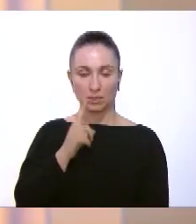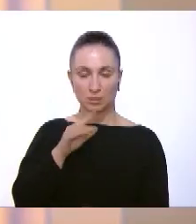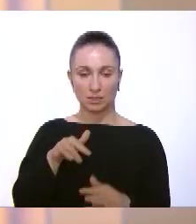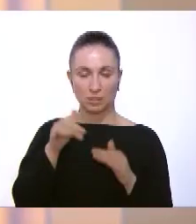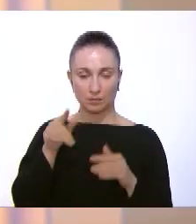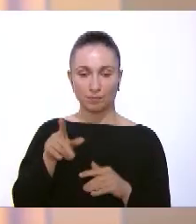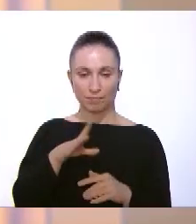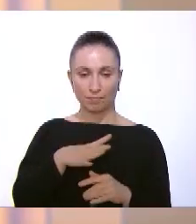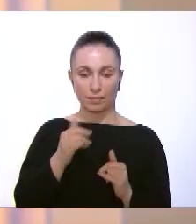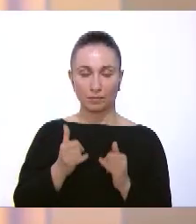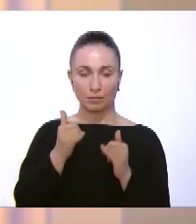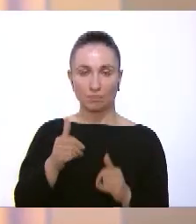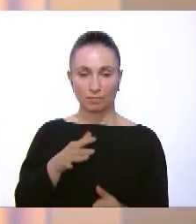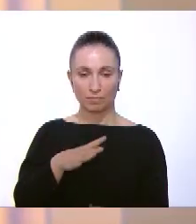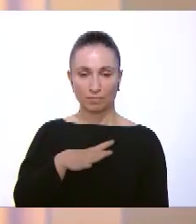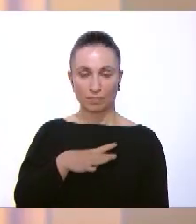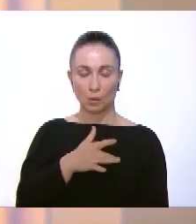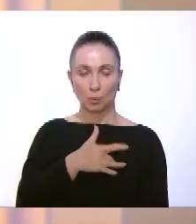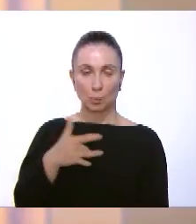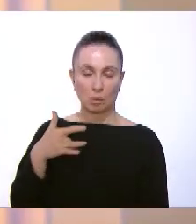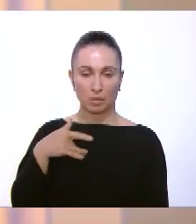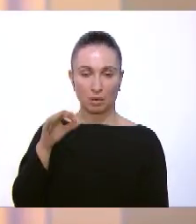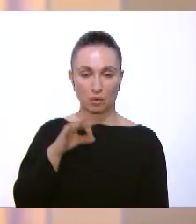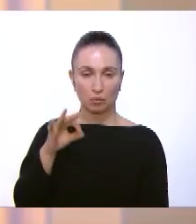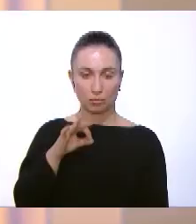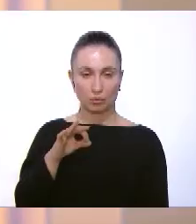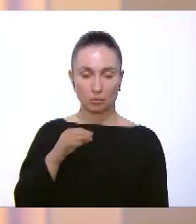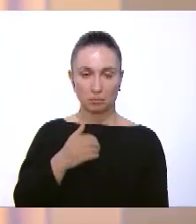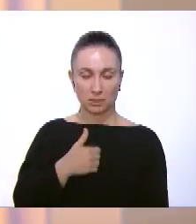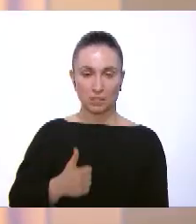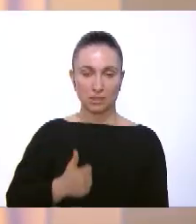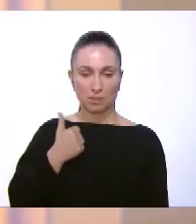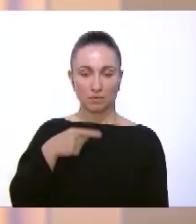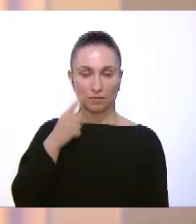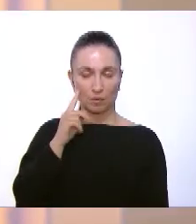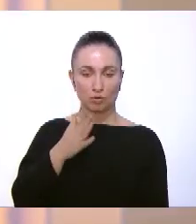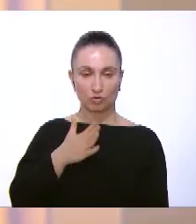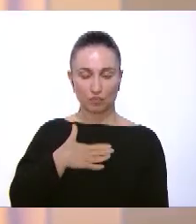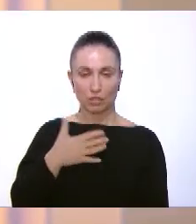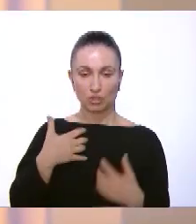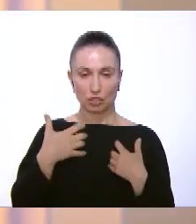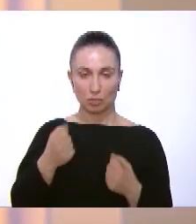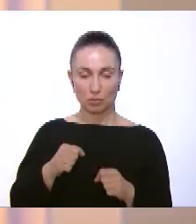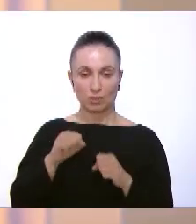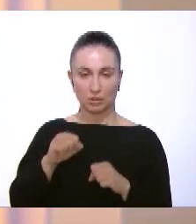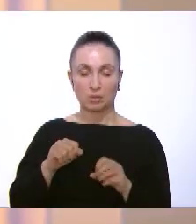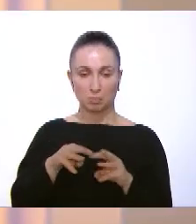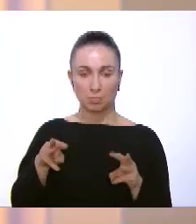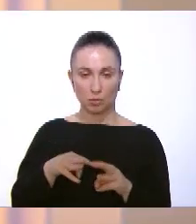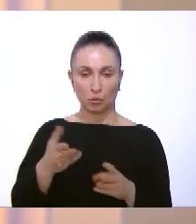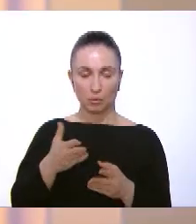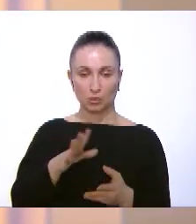ეს რომელიც ეძღვლებოდა რეზისტენტულ ტუბერკულოზს და მინდა ის სიამაყით თქვა, რომ ჩვენი ჯანმრთელობის დაცვის მინისტრი,